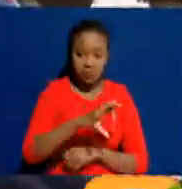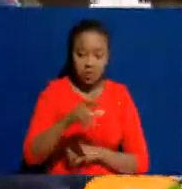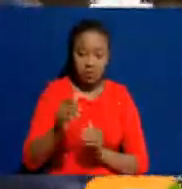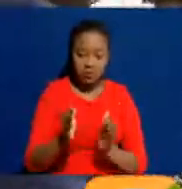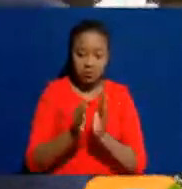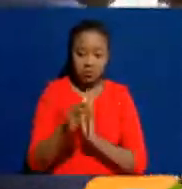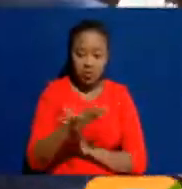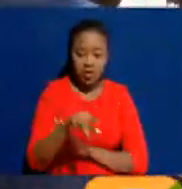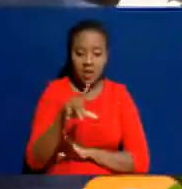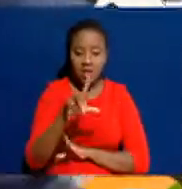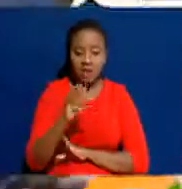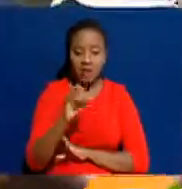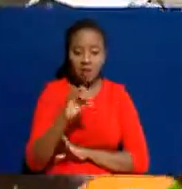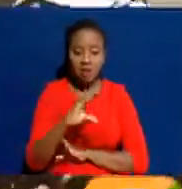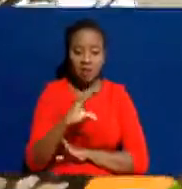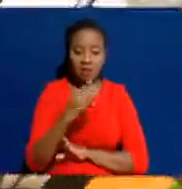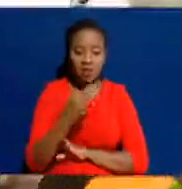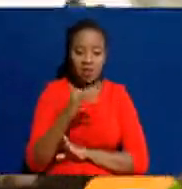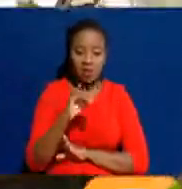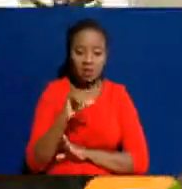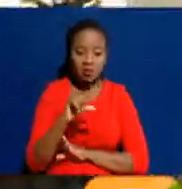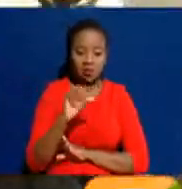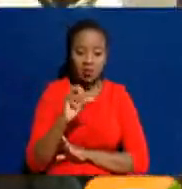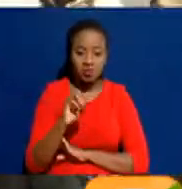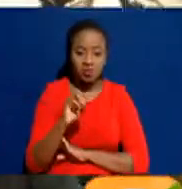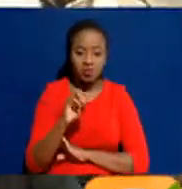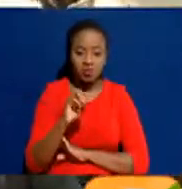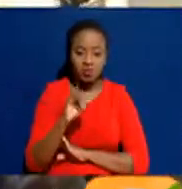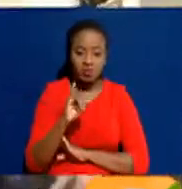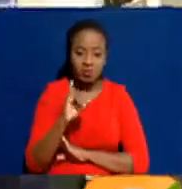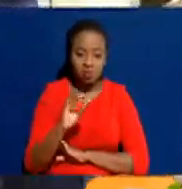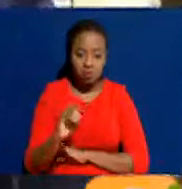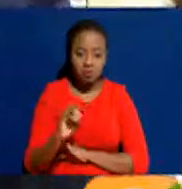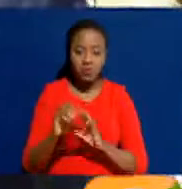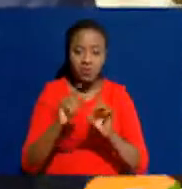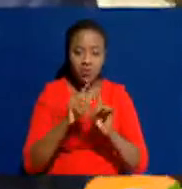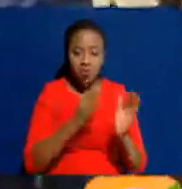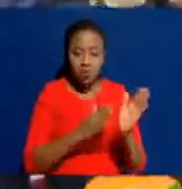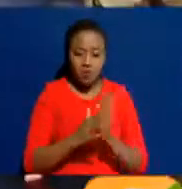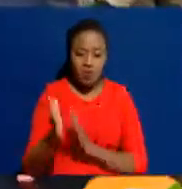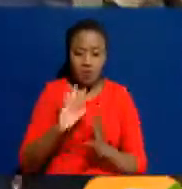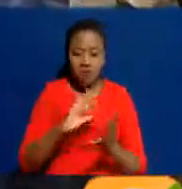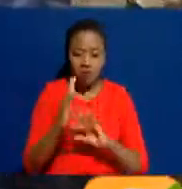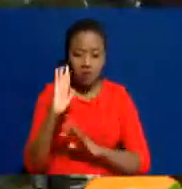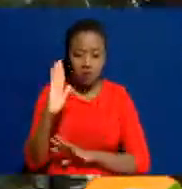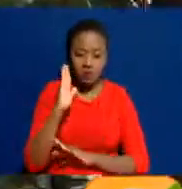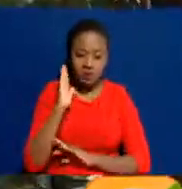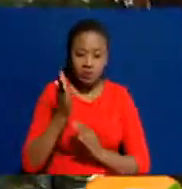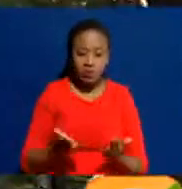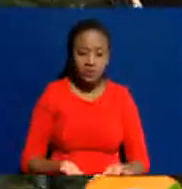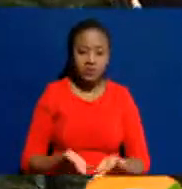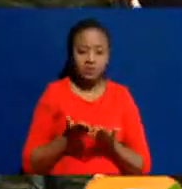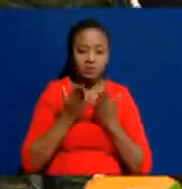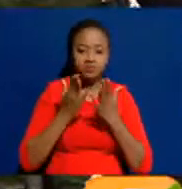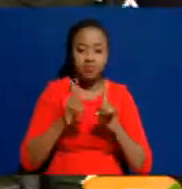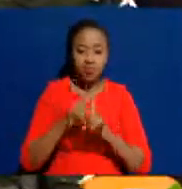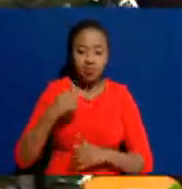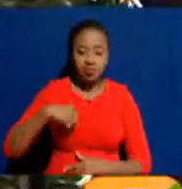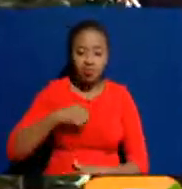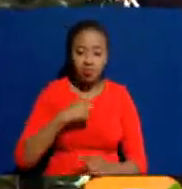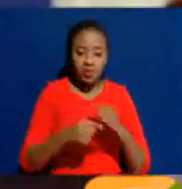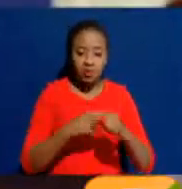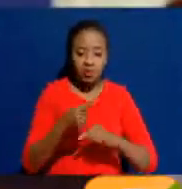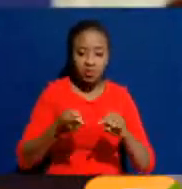na kutawazwa kwa naibu kamishna wa kaunti akiratibu mikakati yake ya kiusalama. Tumeongeza idadi za